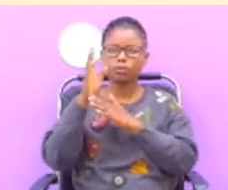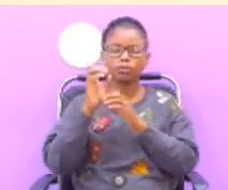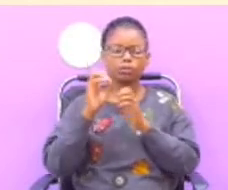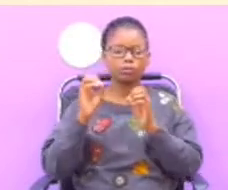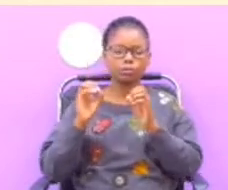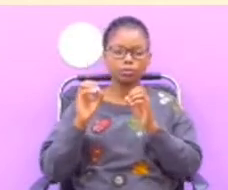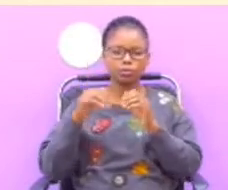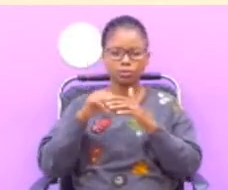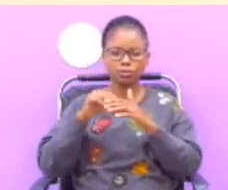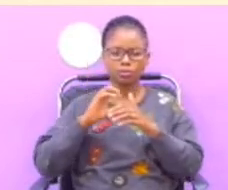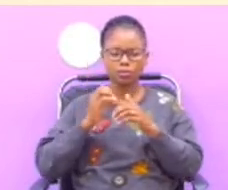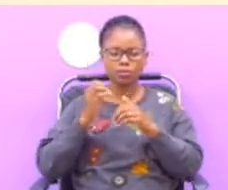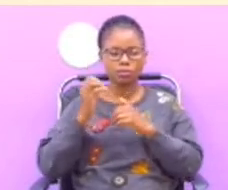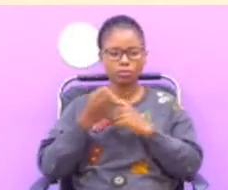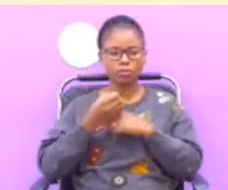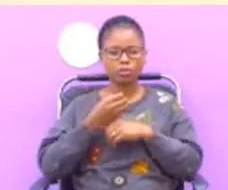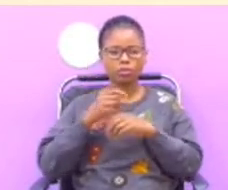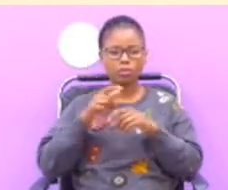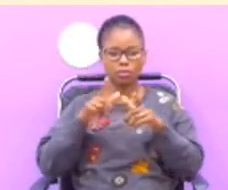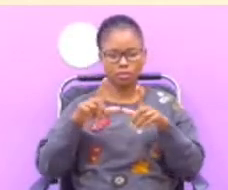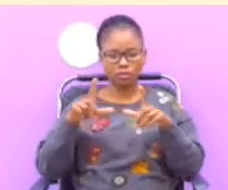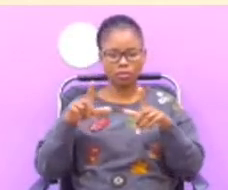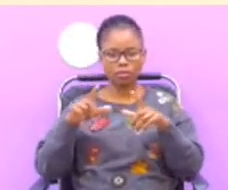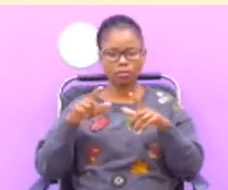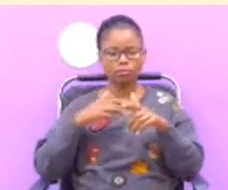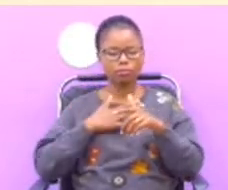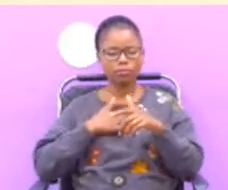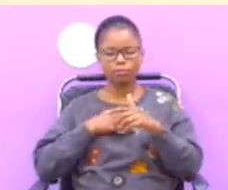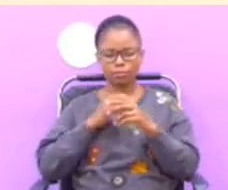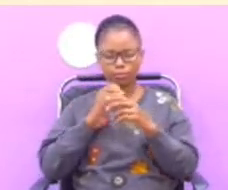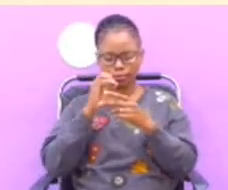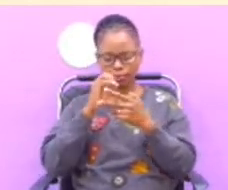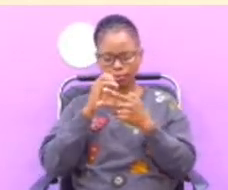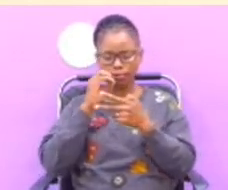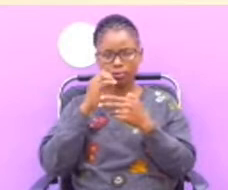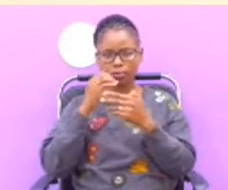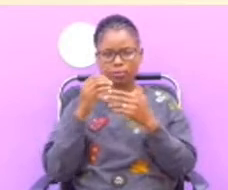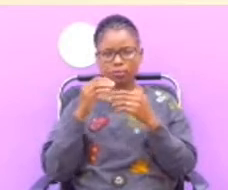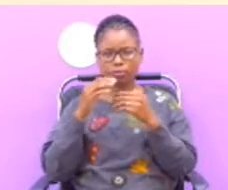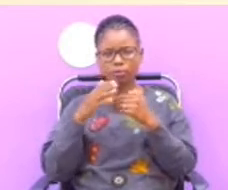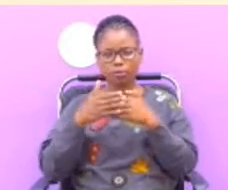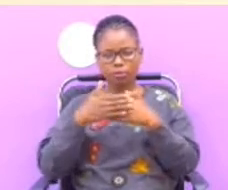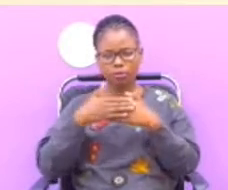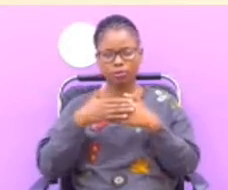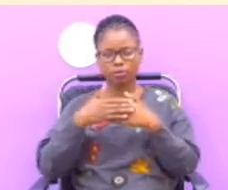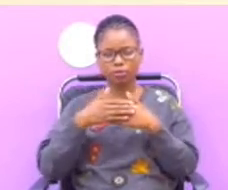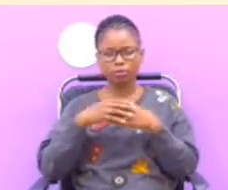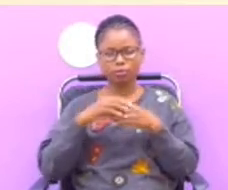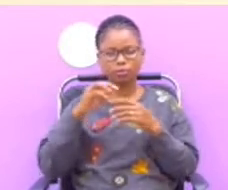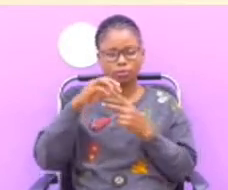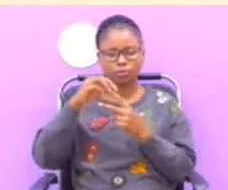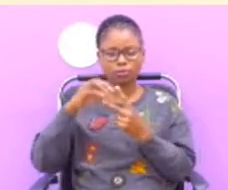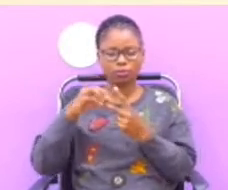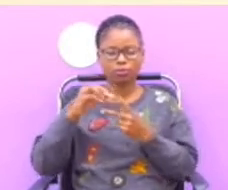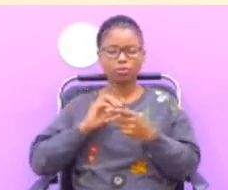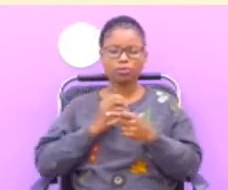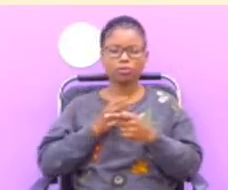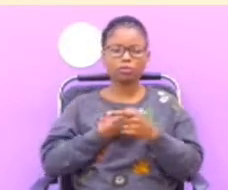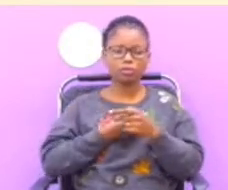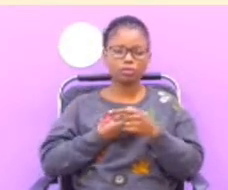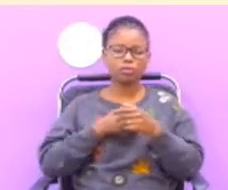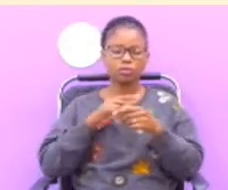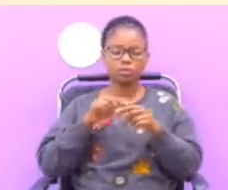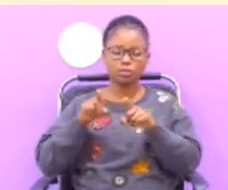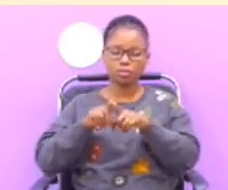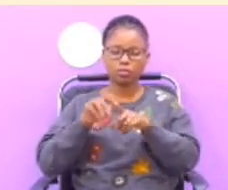bũrũri-inĩ witũ wa Kenya. Mĩanya ĩno yothe Mwathani tũthingĩre. Nĩ tondũ ithuĩ nĩ gũtũthura ũtũthurĩte. Nĩ gũtwamũra ũtwamũrĩte. Na